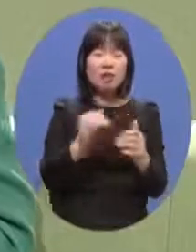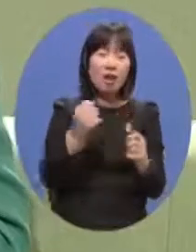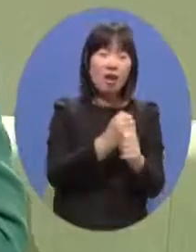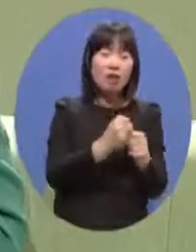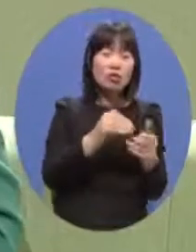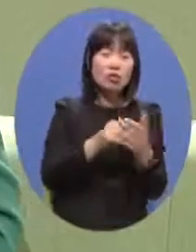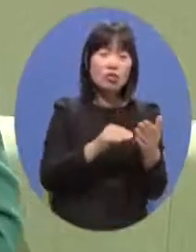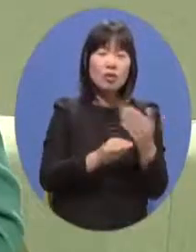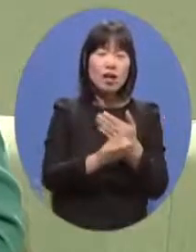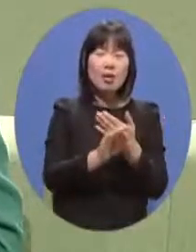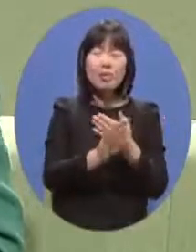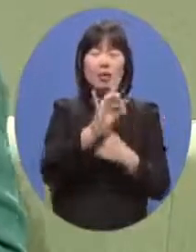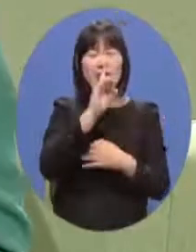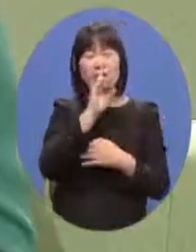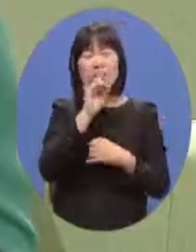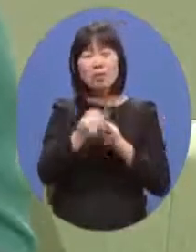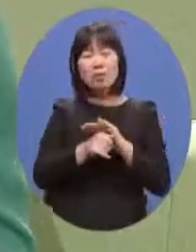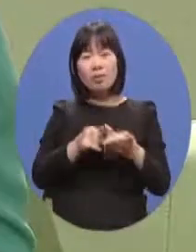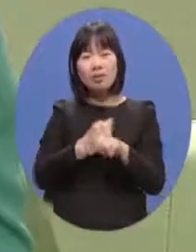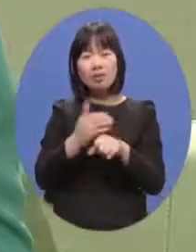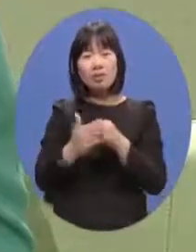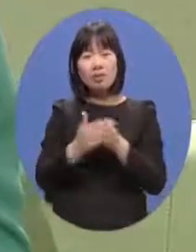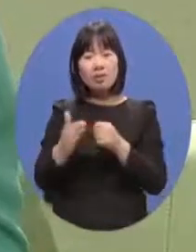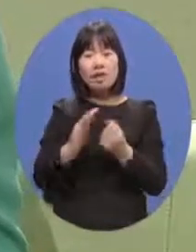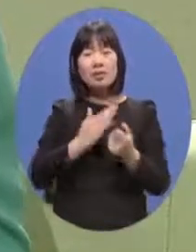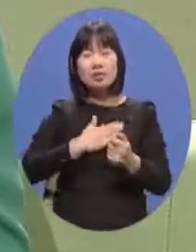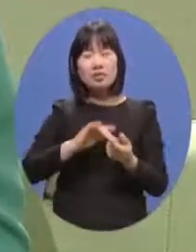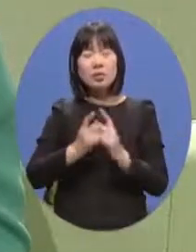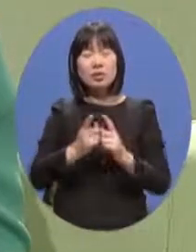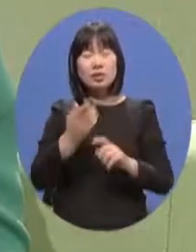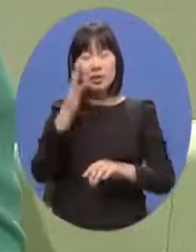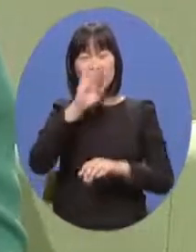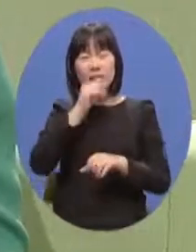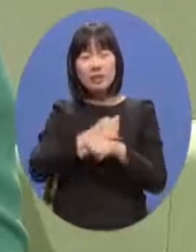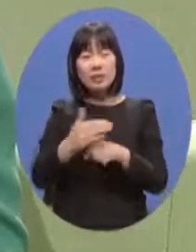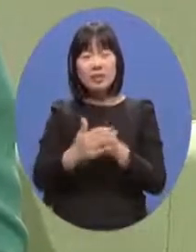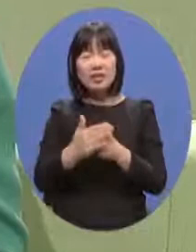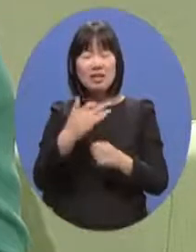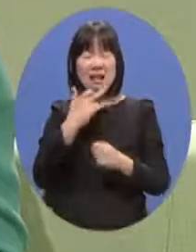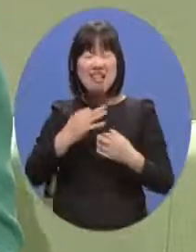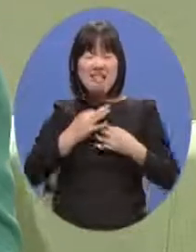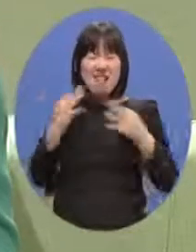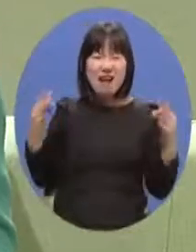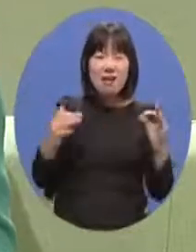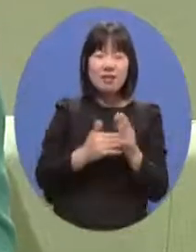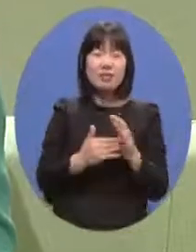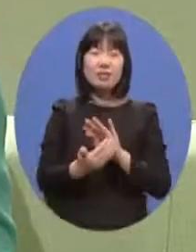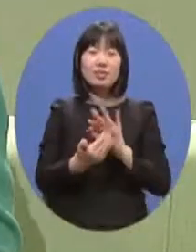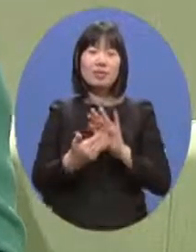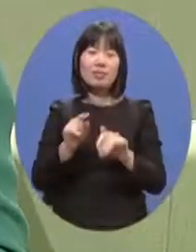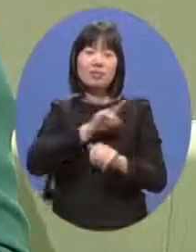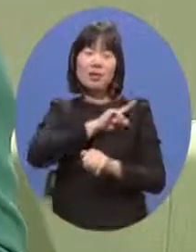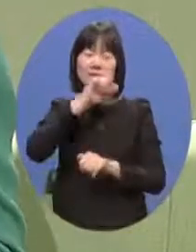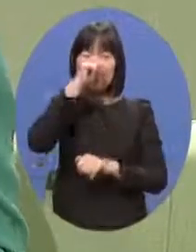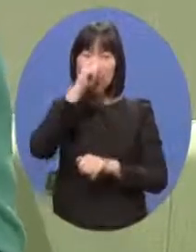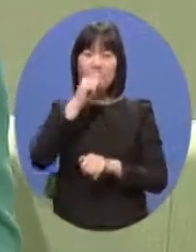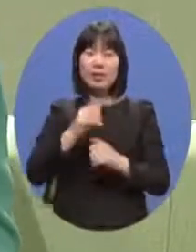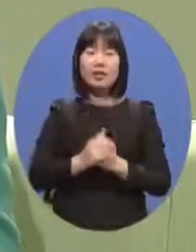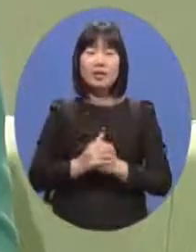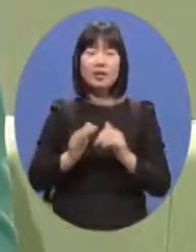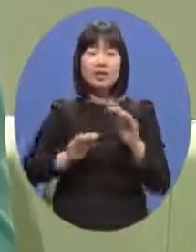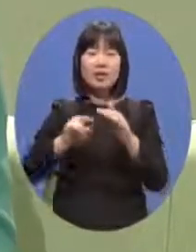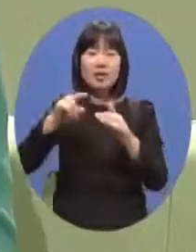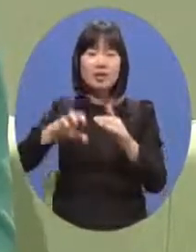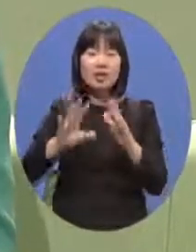거고요. 이렇게 되는 거예요. 그땐 기분이 서로 양자가 나빠서 소리만 크게 오가니까 예방이 제일 좋기 때문에